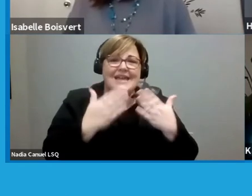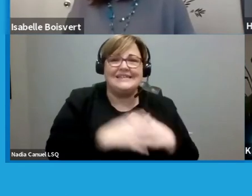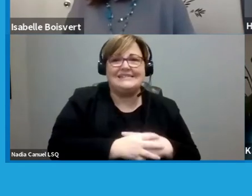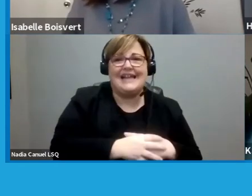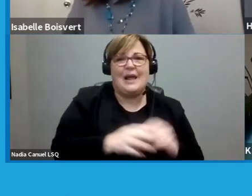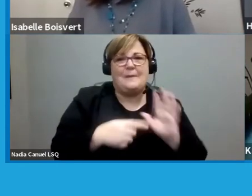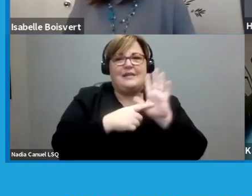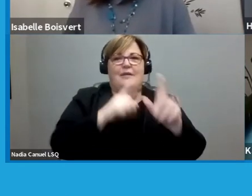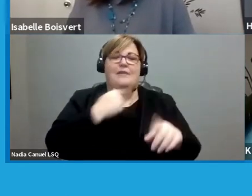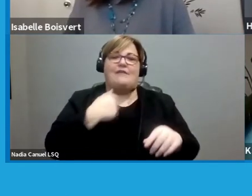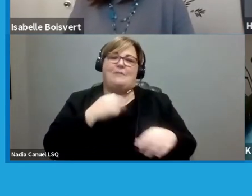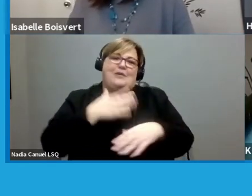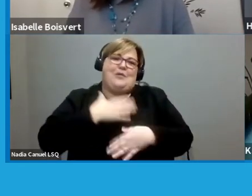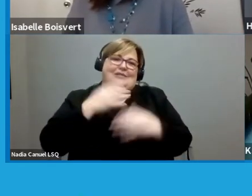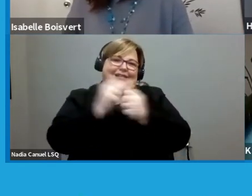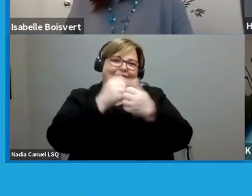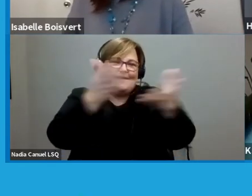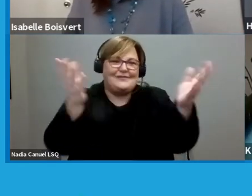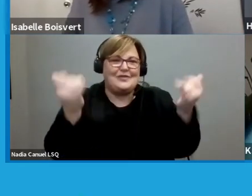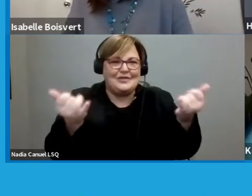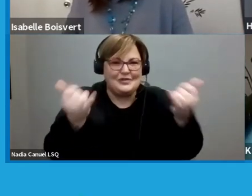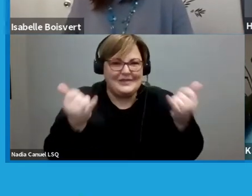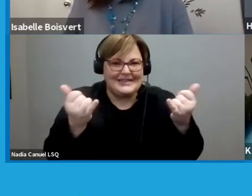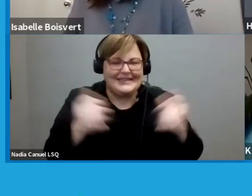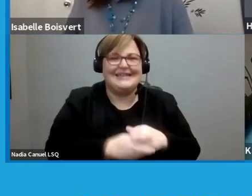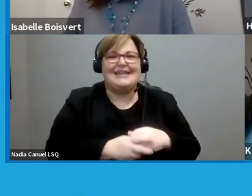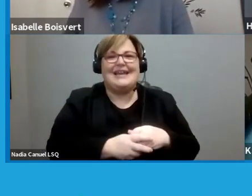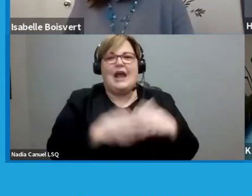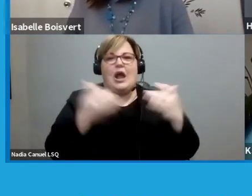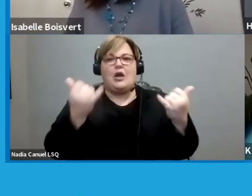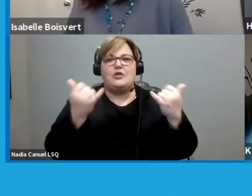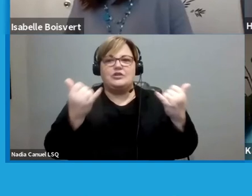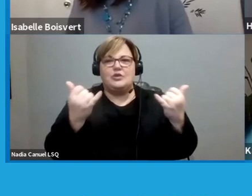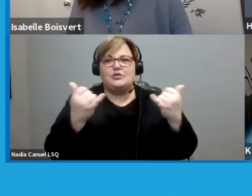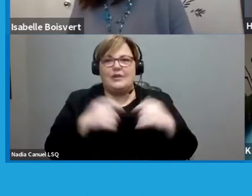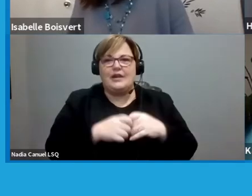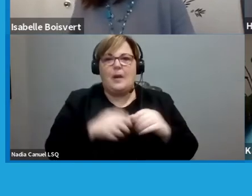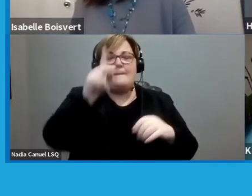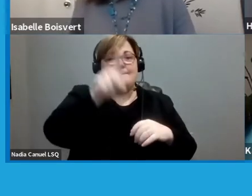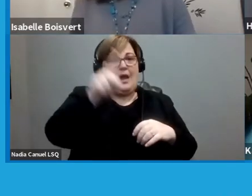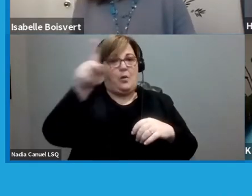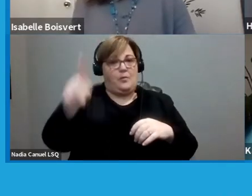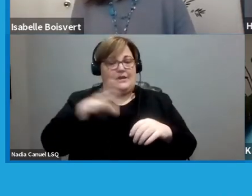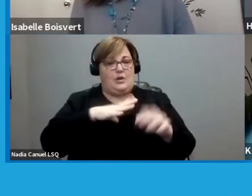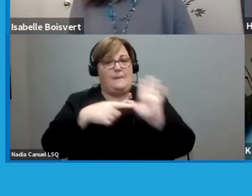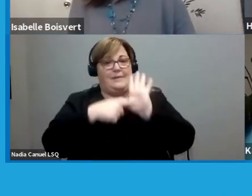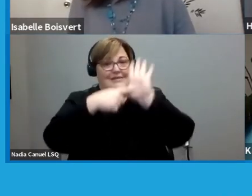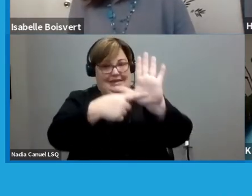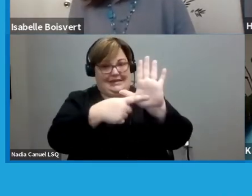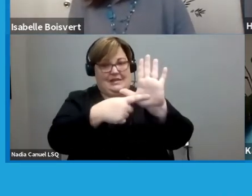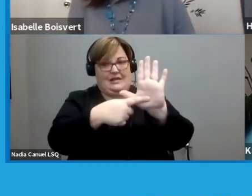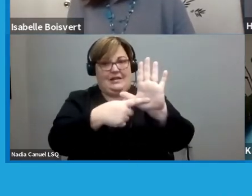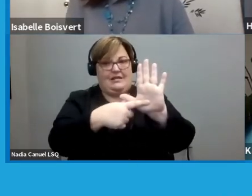suis vraiment heureuse d'être avec vous aujourd'hui. Donc, aujourd'hui, j'ai une présentation PowerPoint qui va